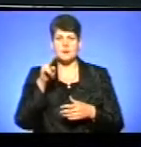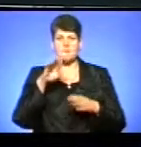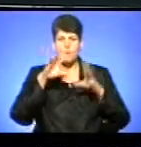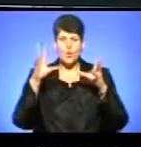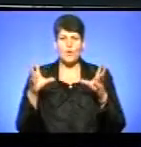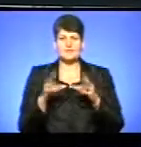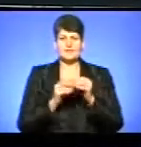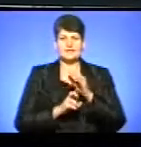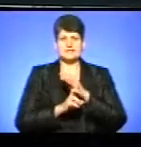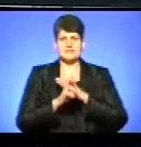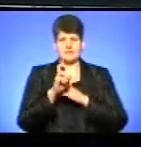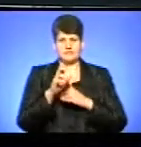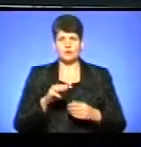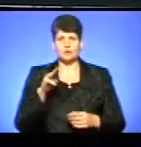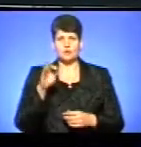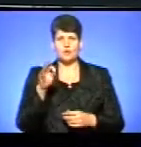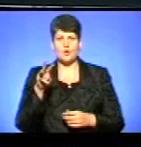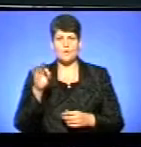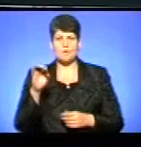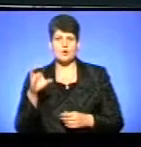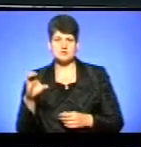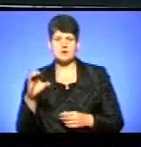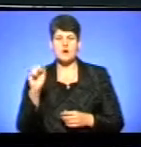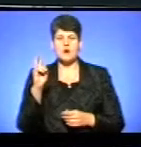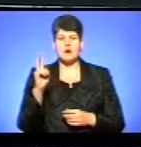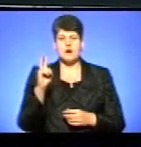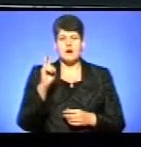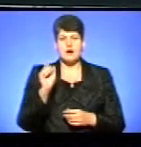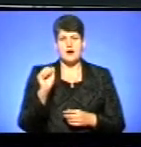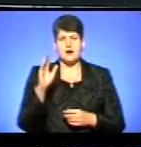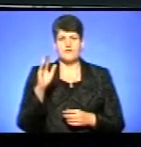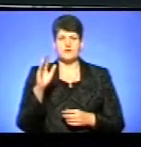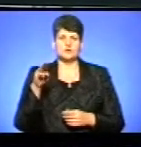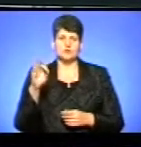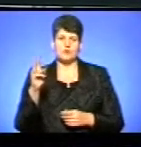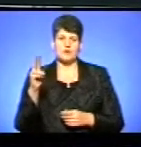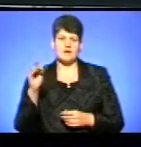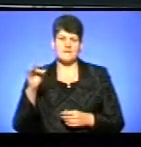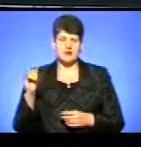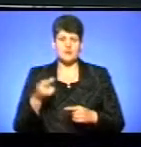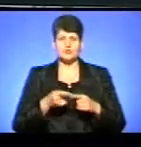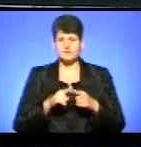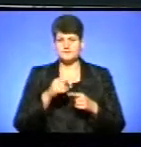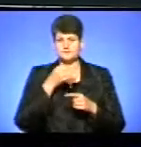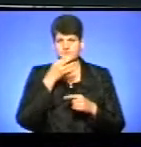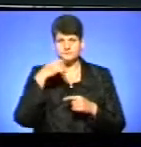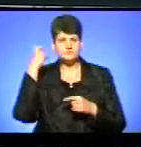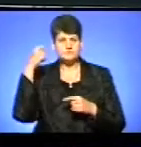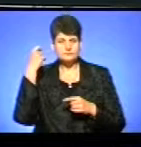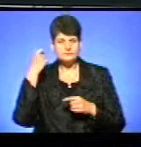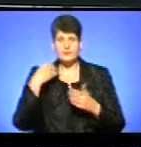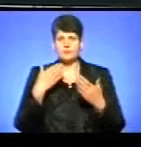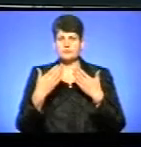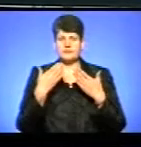про автокефалію. Про це повідомив журналістам представник Собору Вселенського Патріархату у Стамбулі. Ми поспілкувались